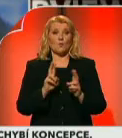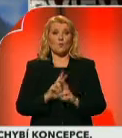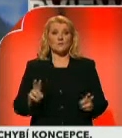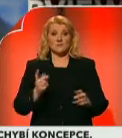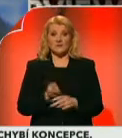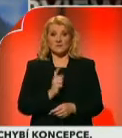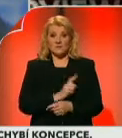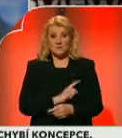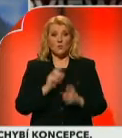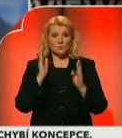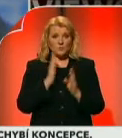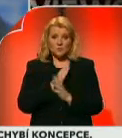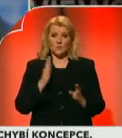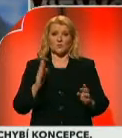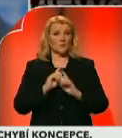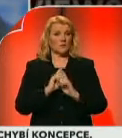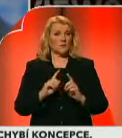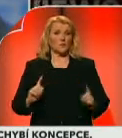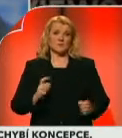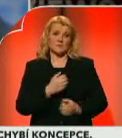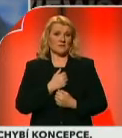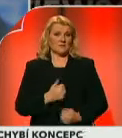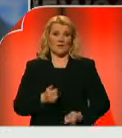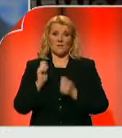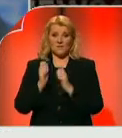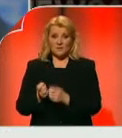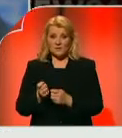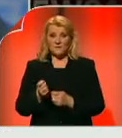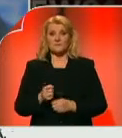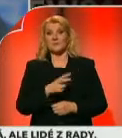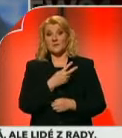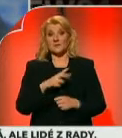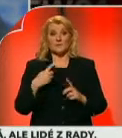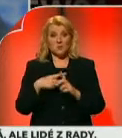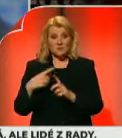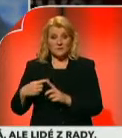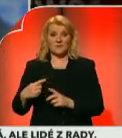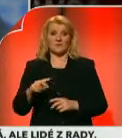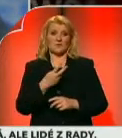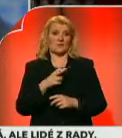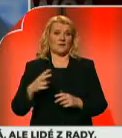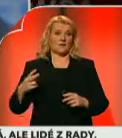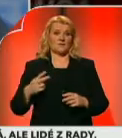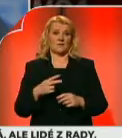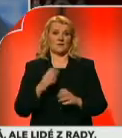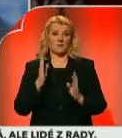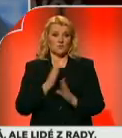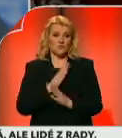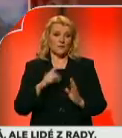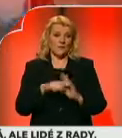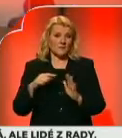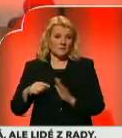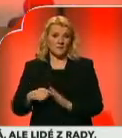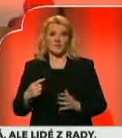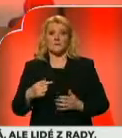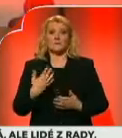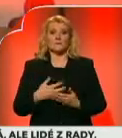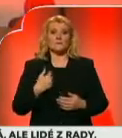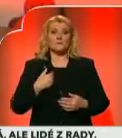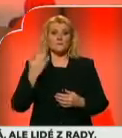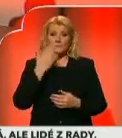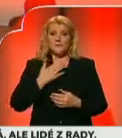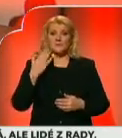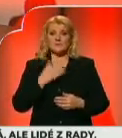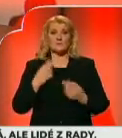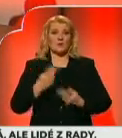Ústavní soud rozhoduje řadu různých podání, některé rozhoduje pozitivně, některá rozhoduje negativně. Já si myslím, že